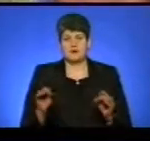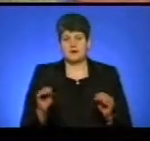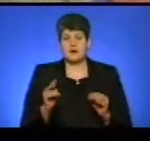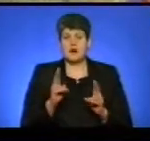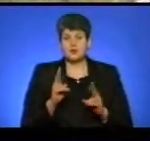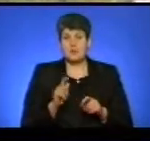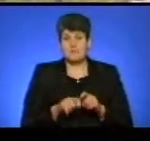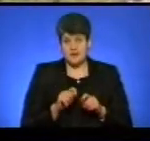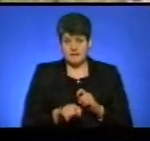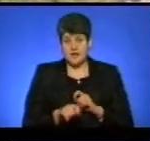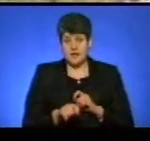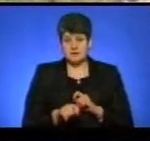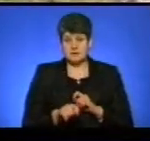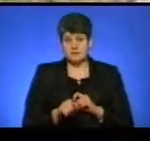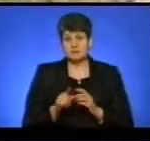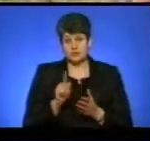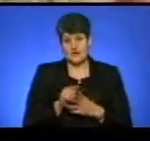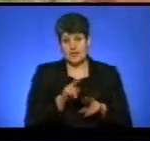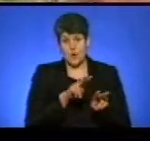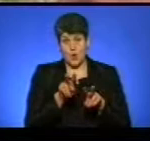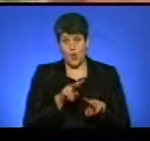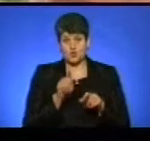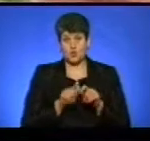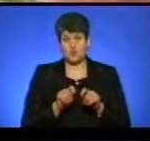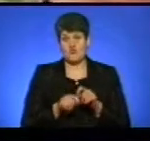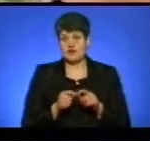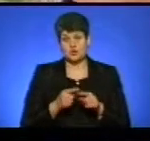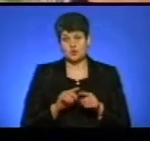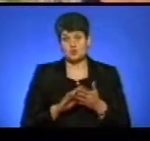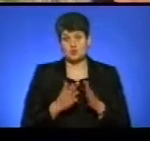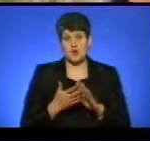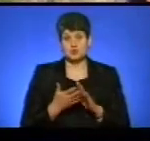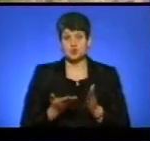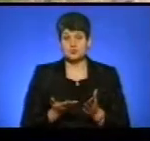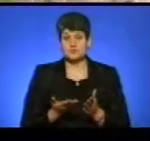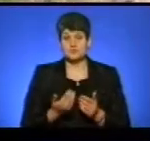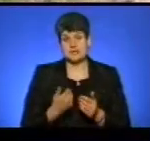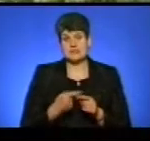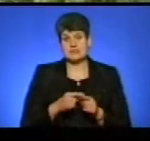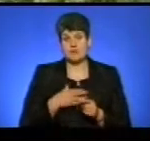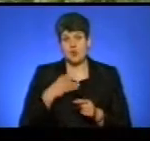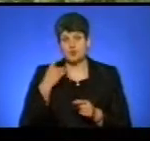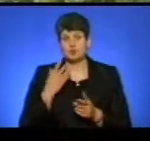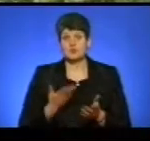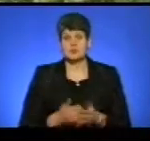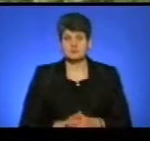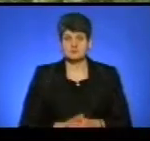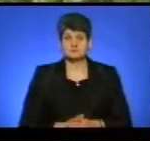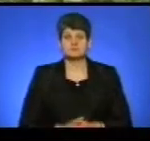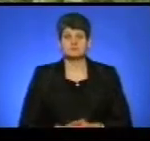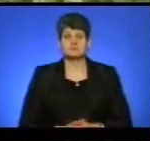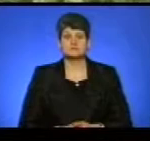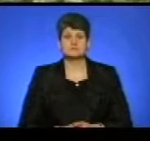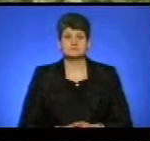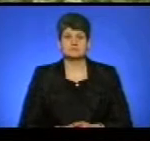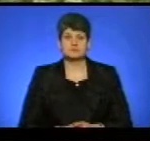хто перевіряє, то мають контролювати цю ситуацію. Це моя думка така. Любов Гадомська,